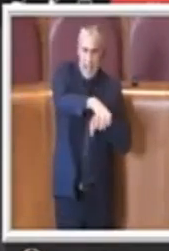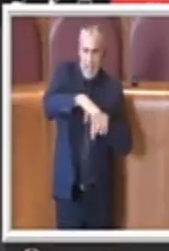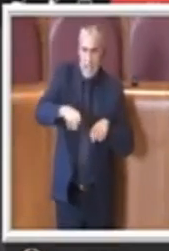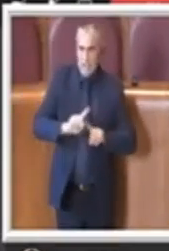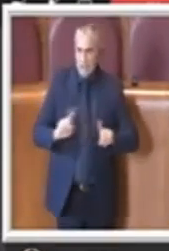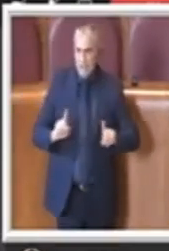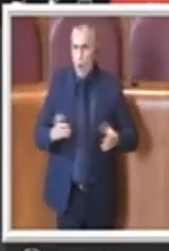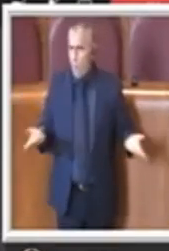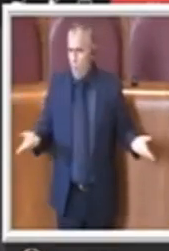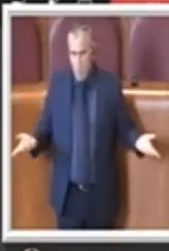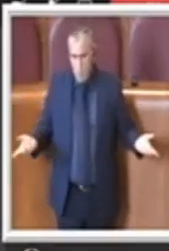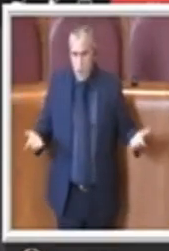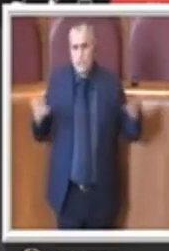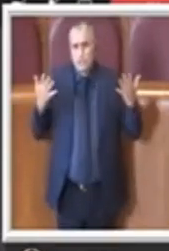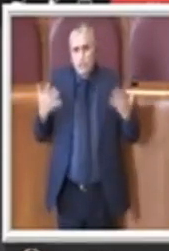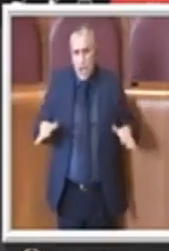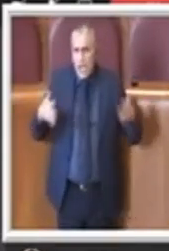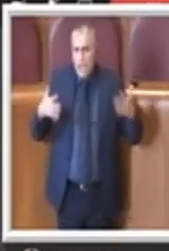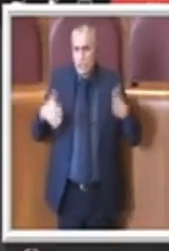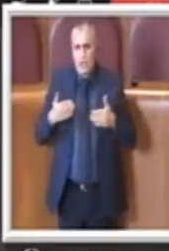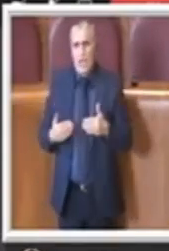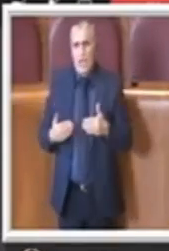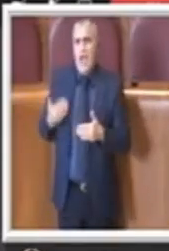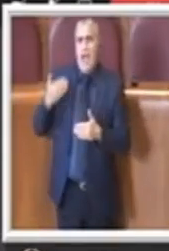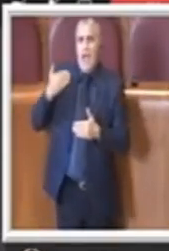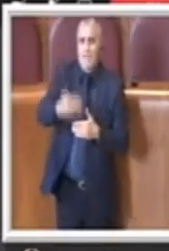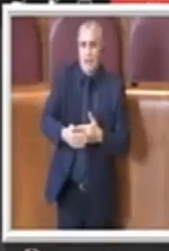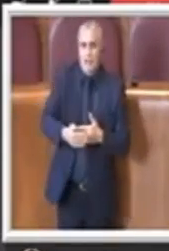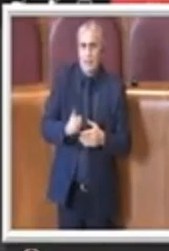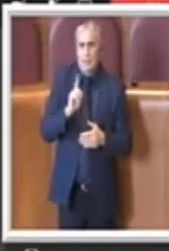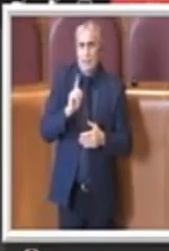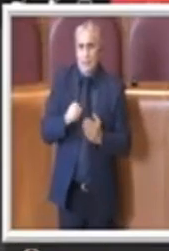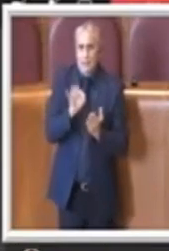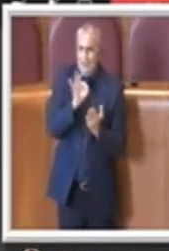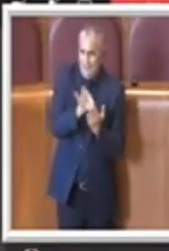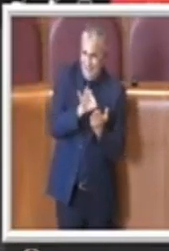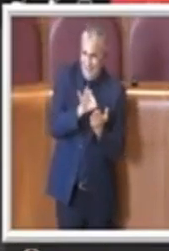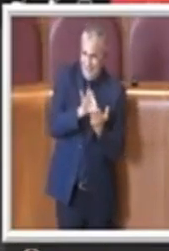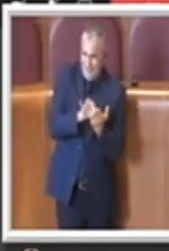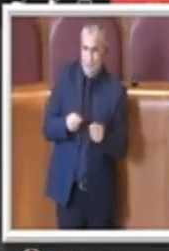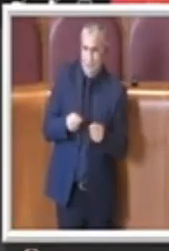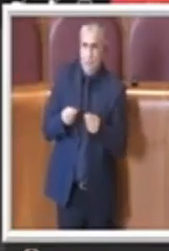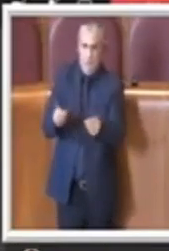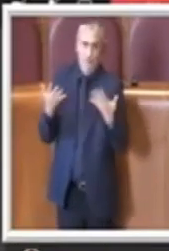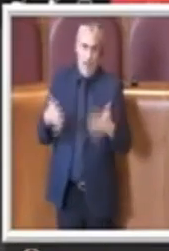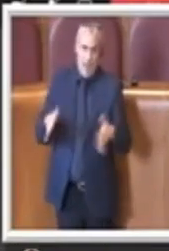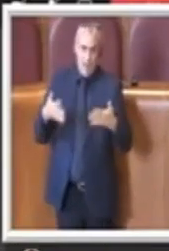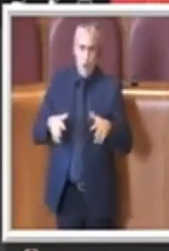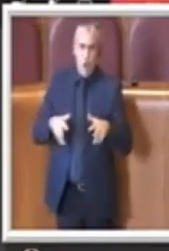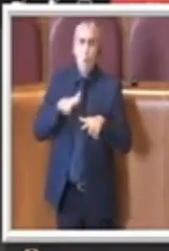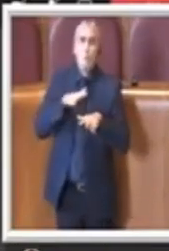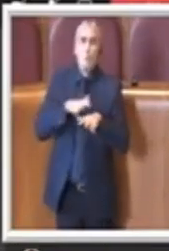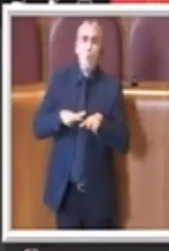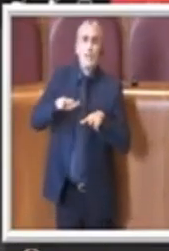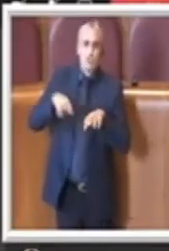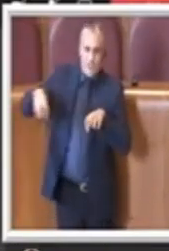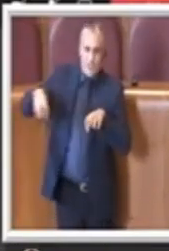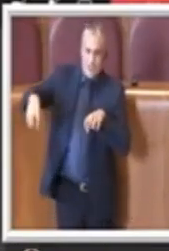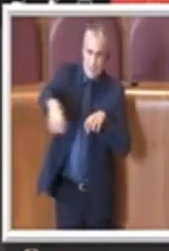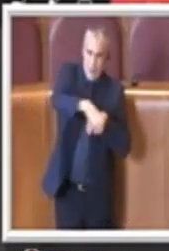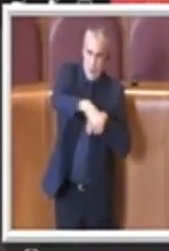oltre la fase del dover dare degli indirizzi perché le ama di municipio sono state inserite